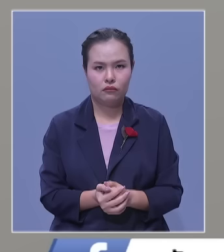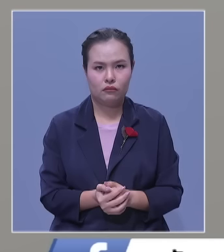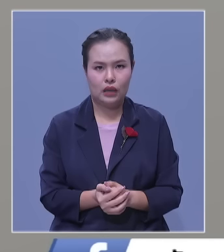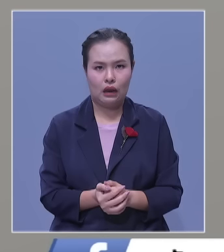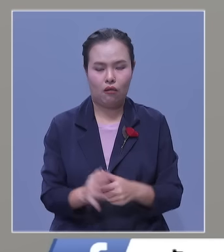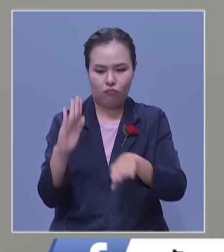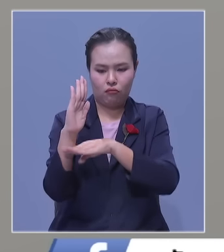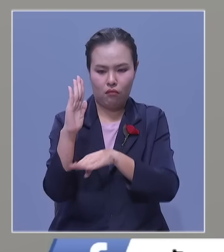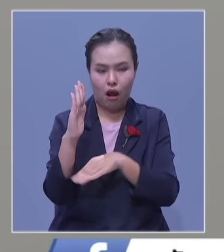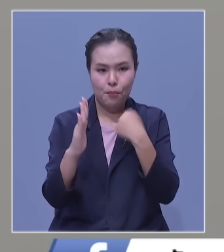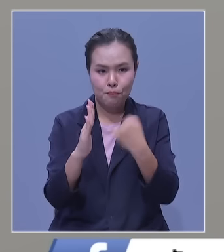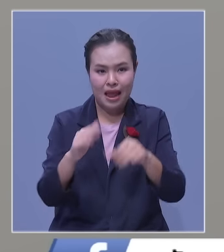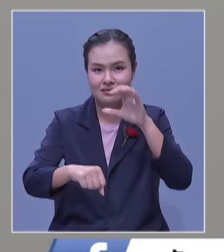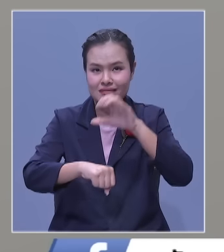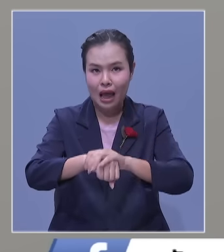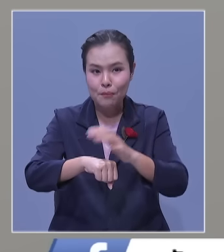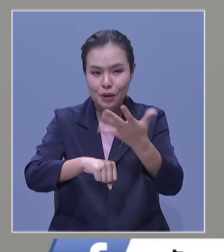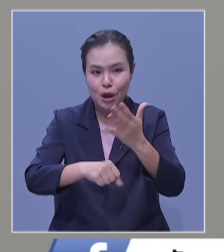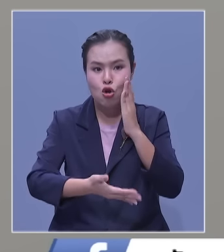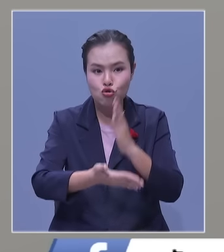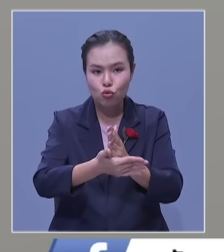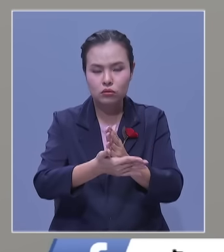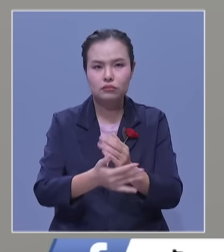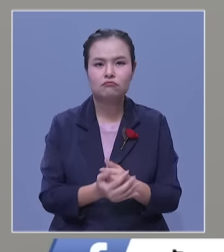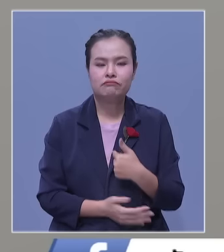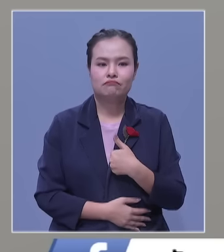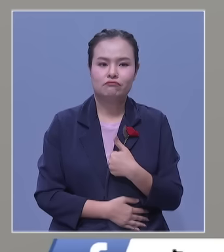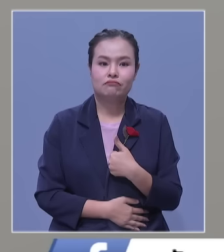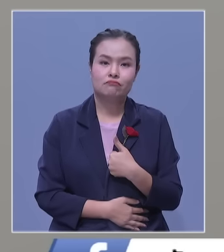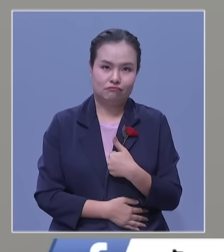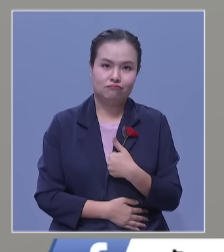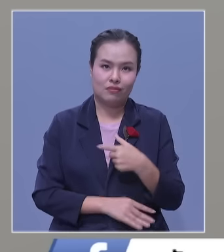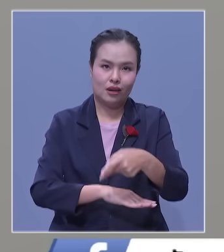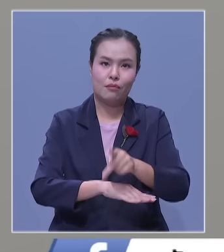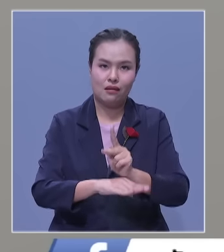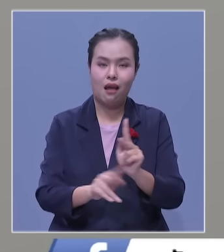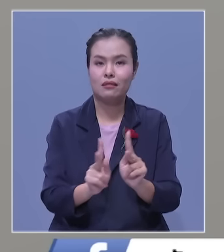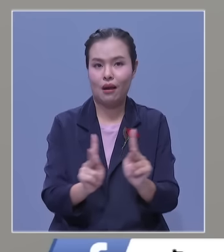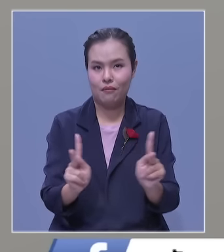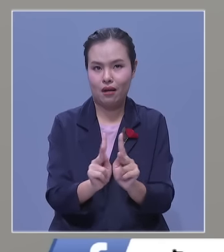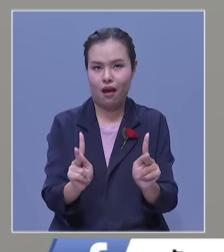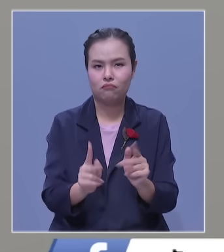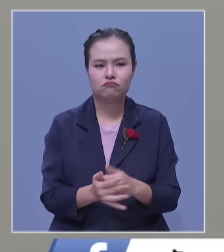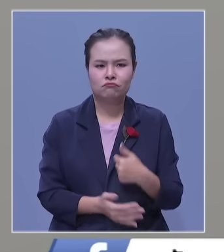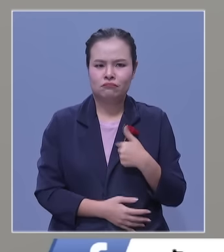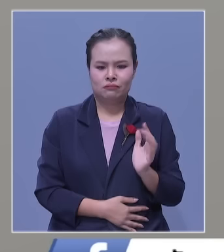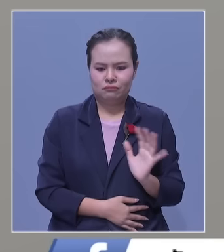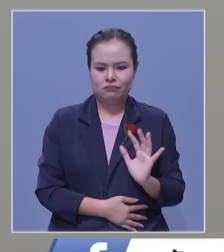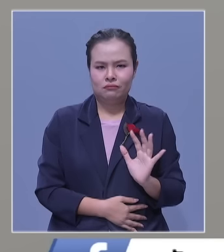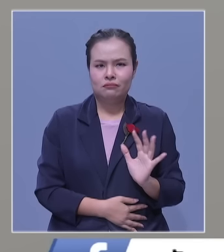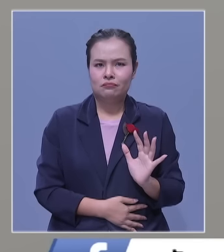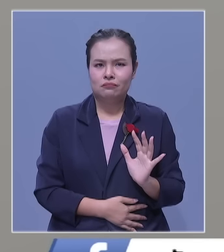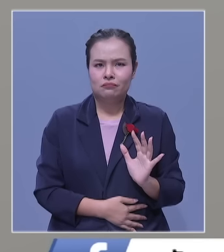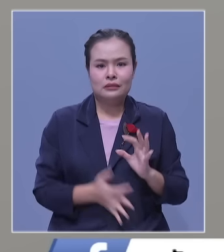ำเนินเรื่องในคณะกรรมการตัวเองขอยืนยันเลยคือในฐานะที่เป็นประธานกรรมการชุดนี้ด้วยบอกว่าไม่ได้เกี่ยวข้อง